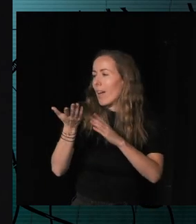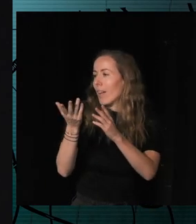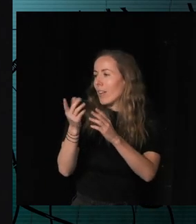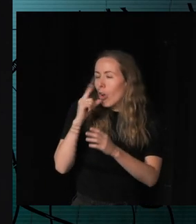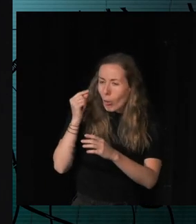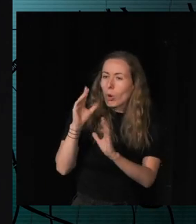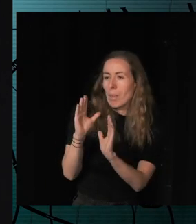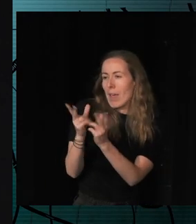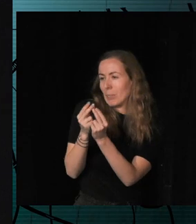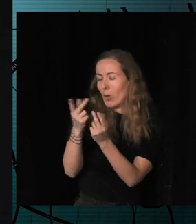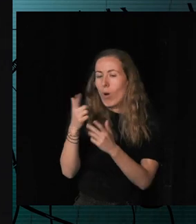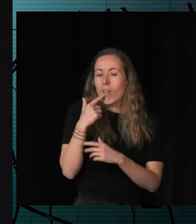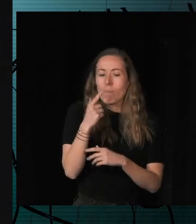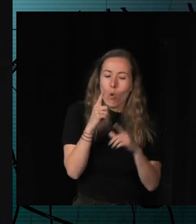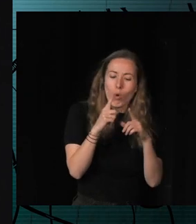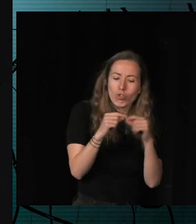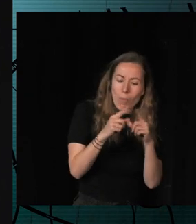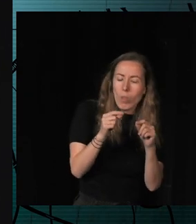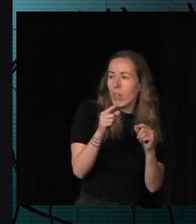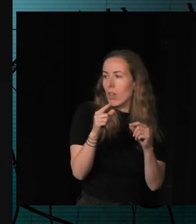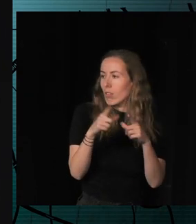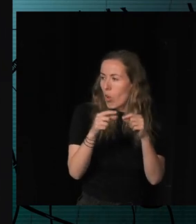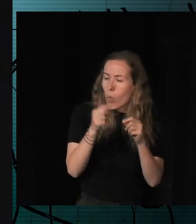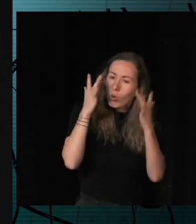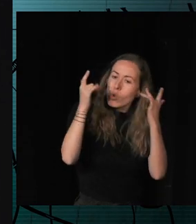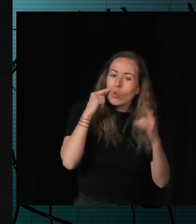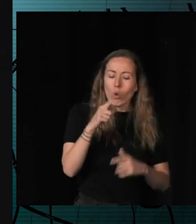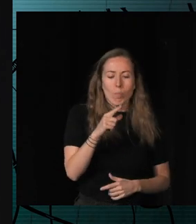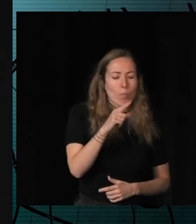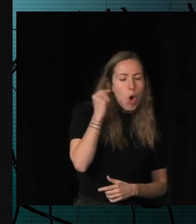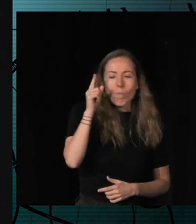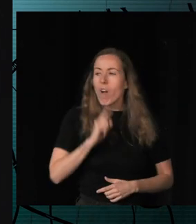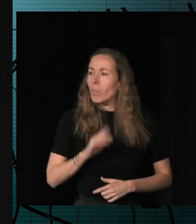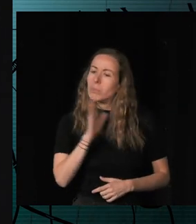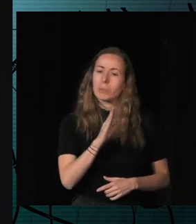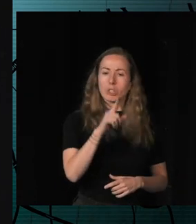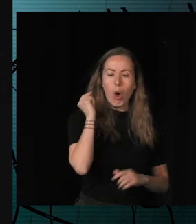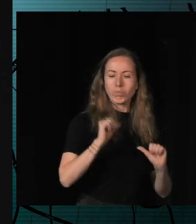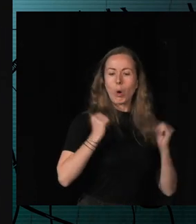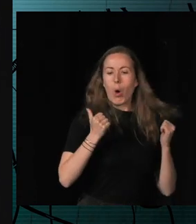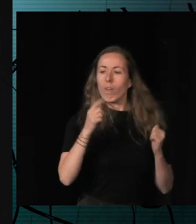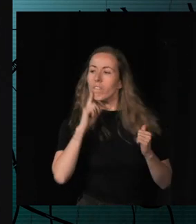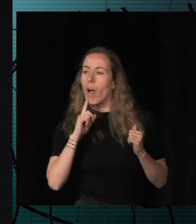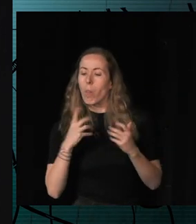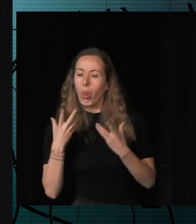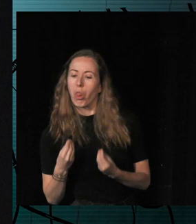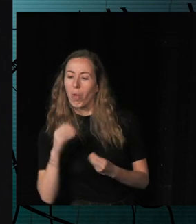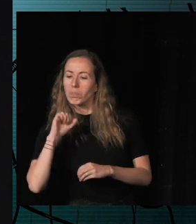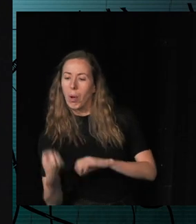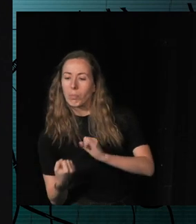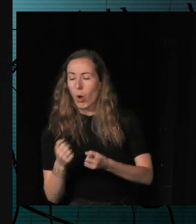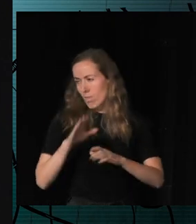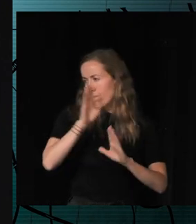déjà de pour les Japonais il y a un peu plus de fluidité sur ces questions de de genre et beaucoup de notamment l'archétype de dandrogine est très présent dans